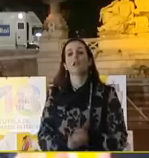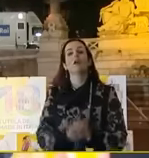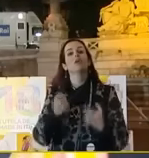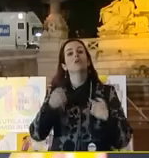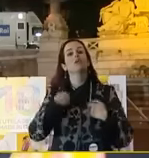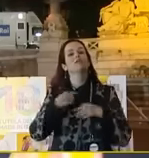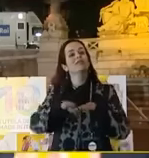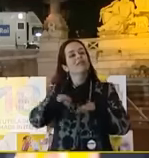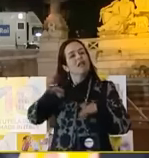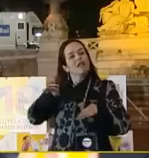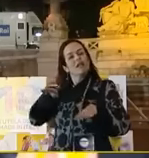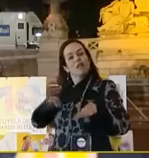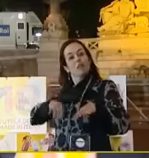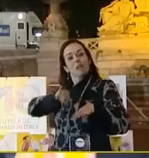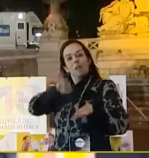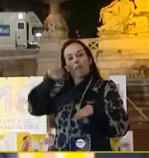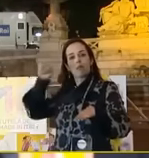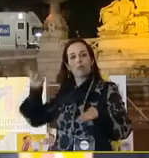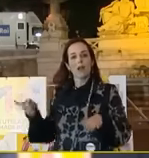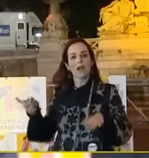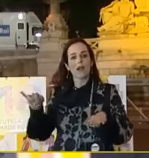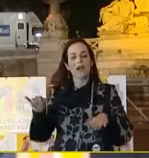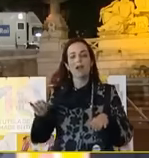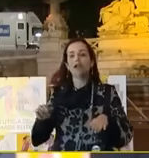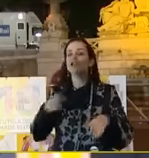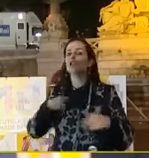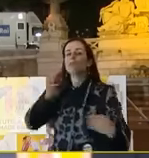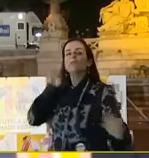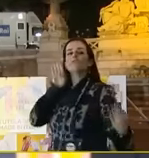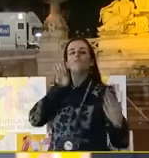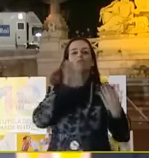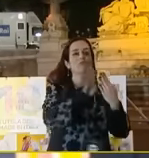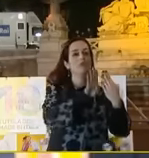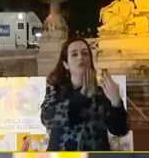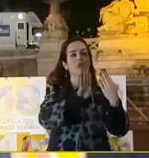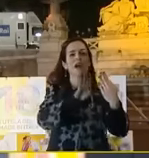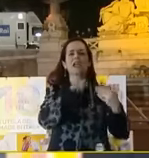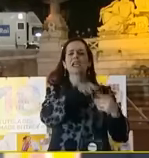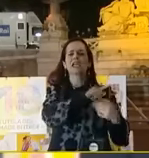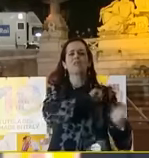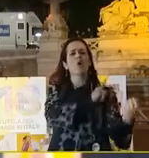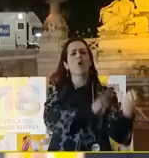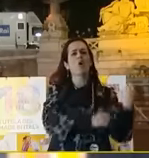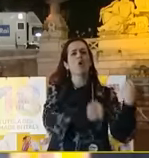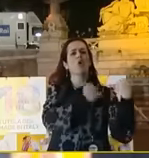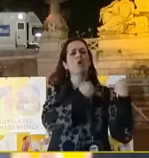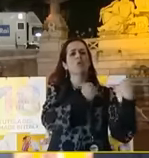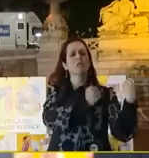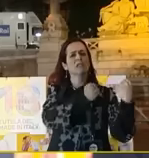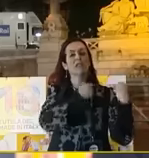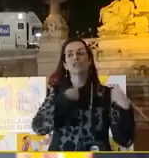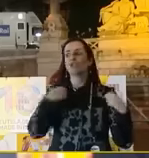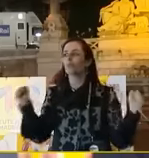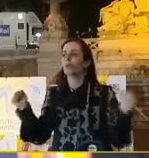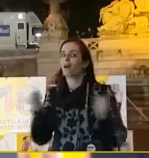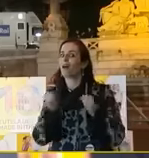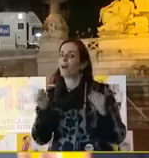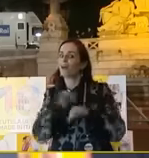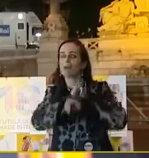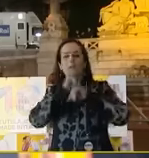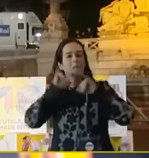sempre preso di petto il potente di turno senza mai lasciarmi intimorire da questi personaggi che teniamo in vita soltanto